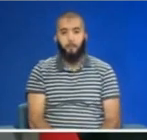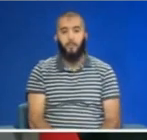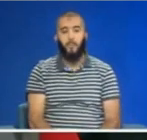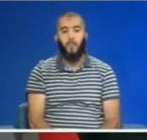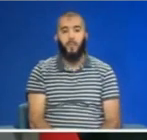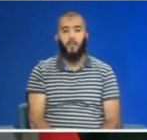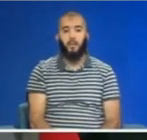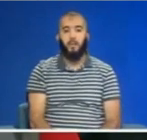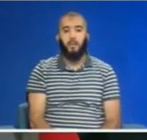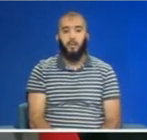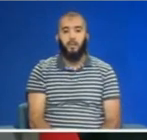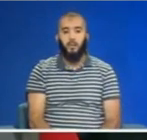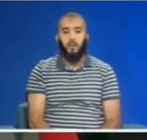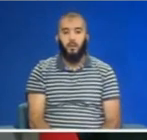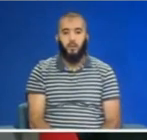021 39 42 42،